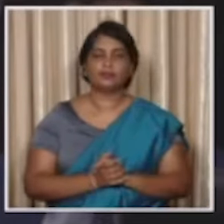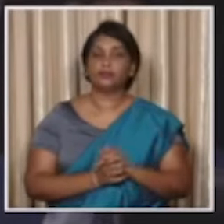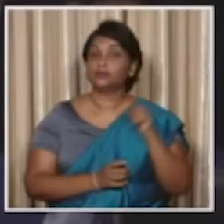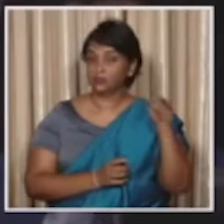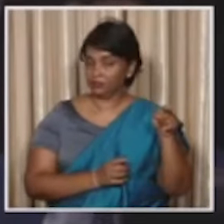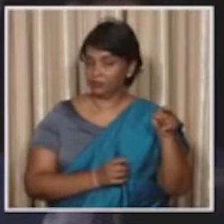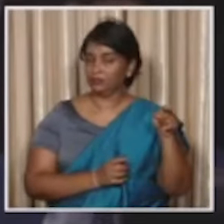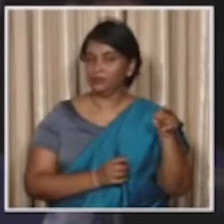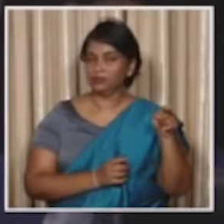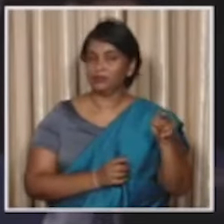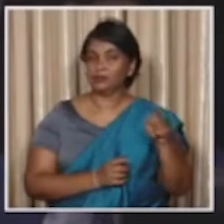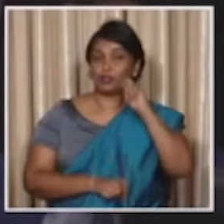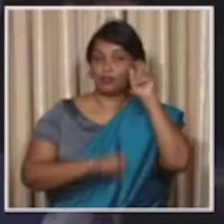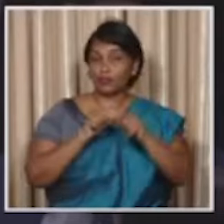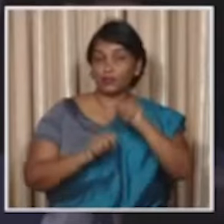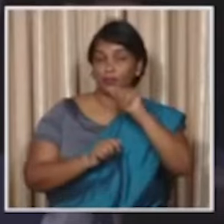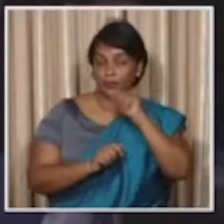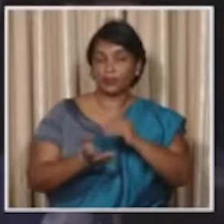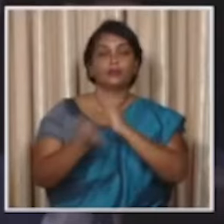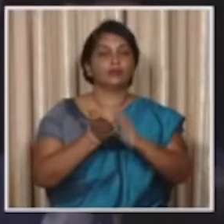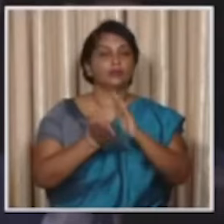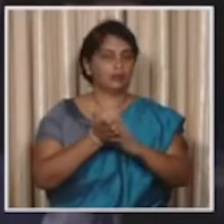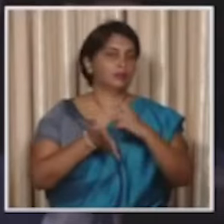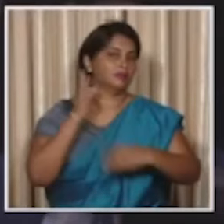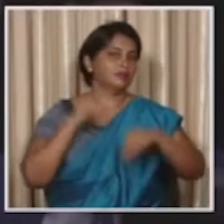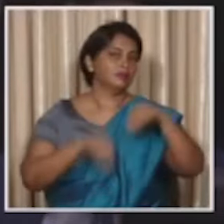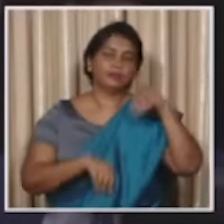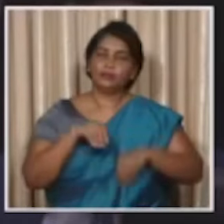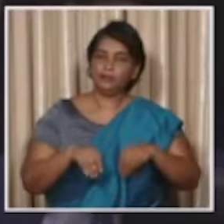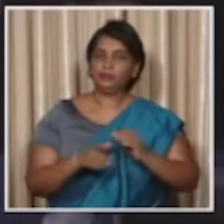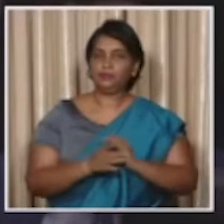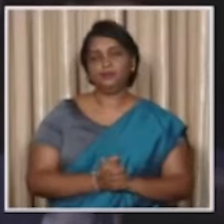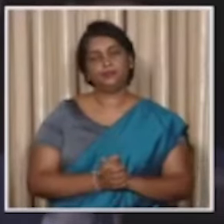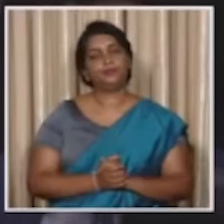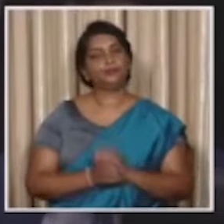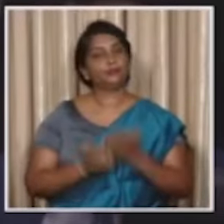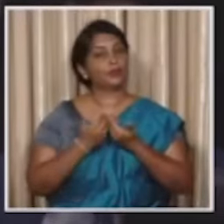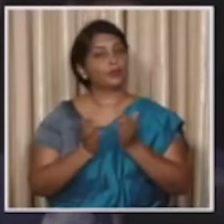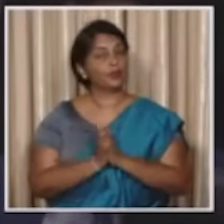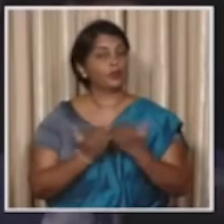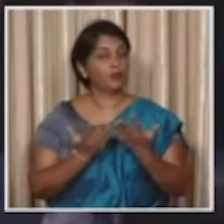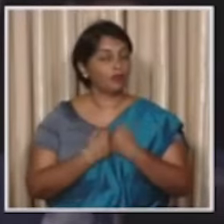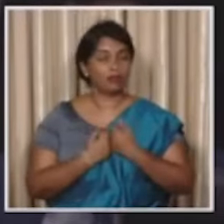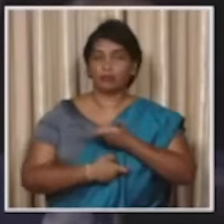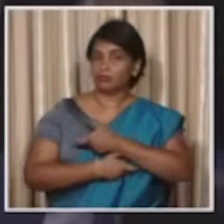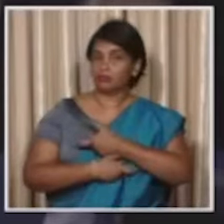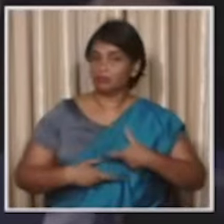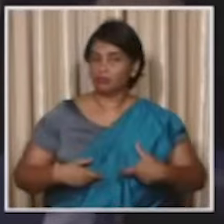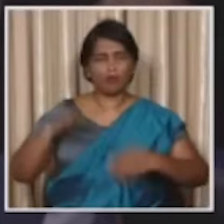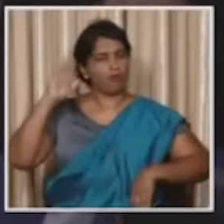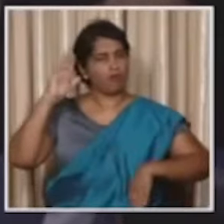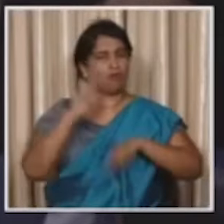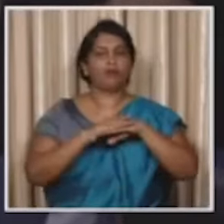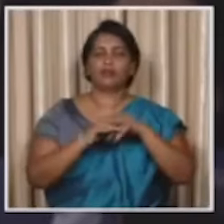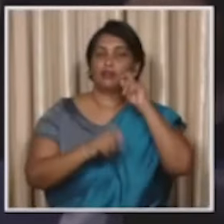එතුමා මිනිස්සුන්ට සැබෑ ලෙස සේවය කරපු දේශපාලකෙක්. තමන්ට ලැබුණු තනතුරෙන්